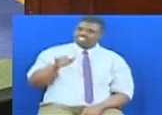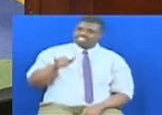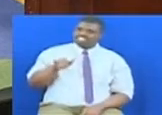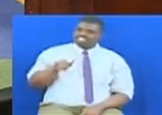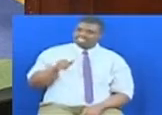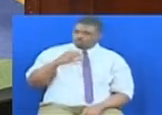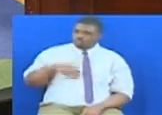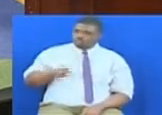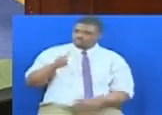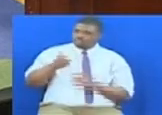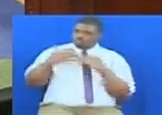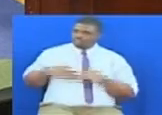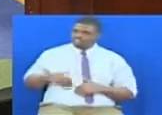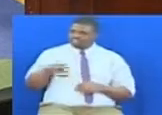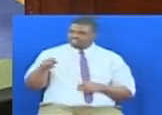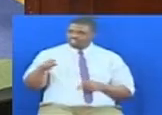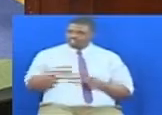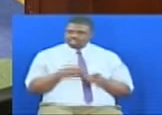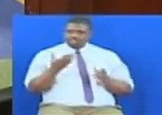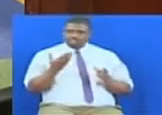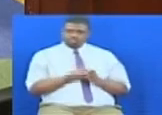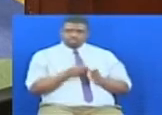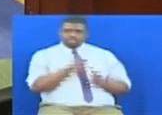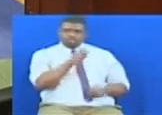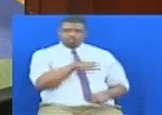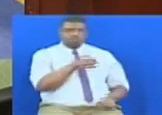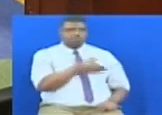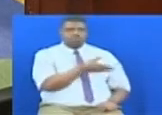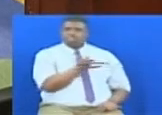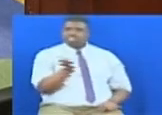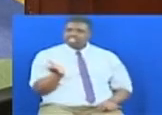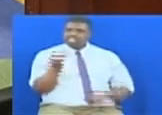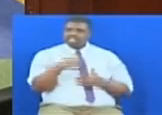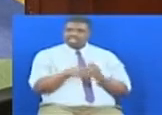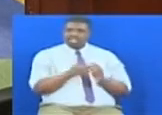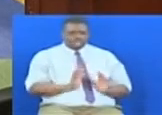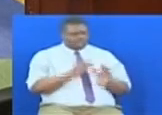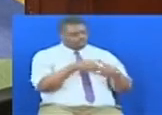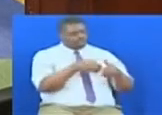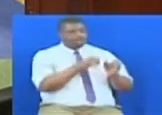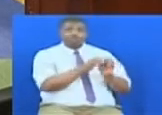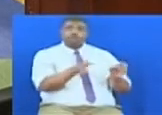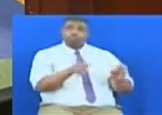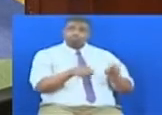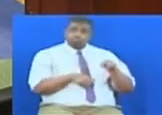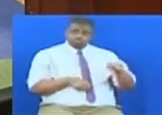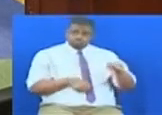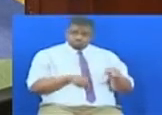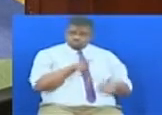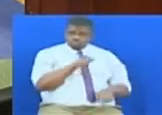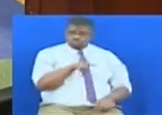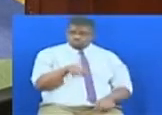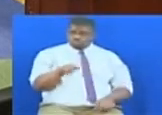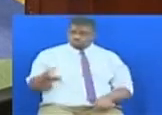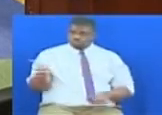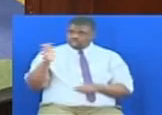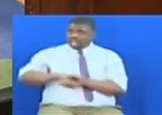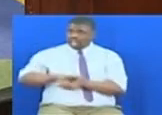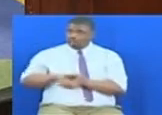afya, pamoja na wale ambao wamewekwa kwenye kamati maalum na wataalamu wote wa